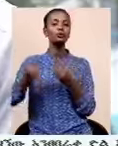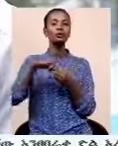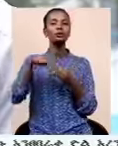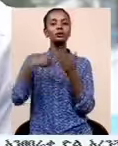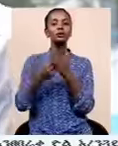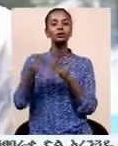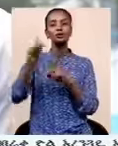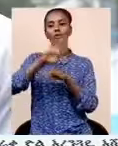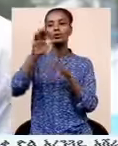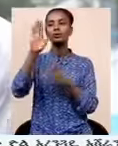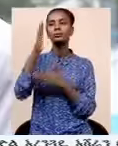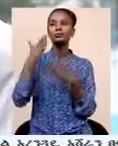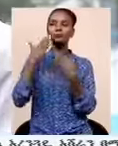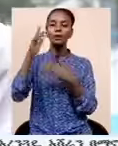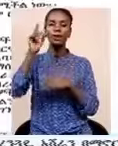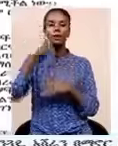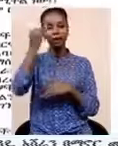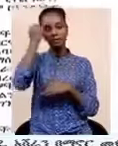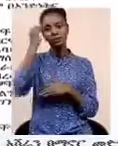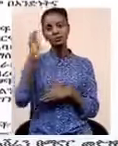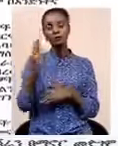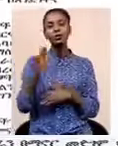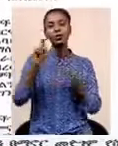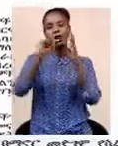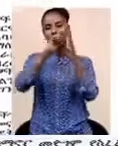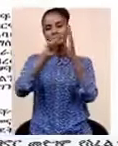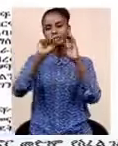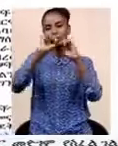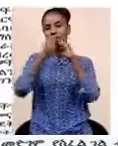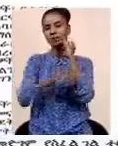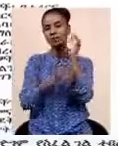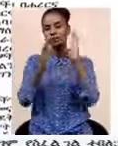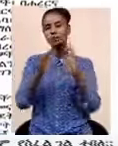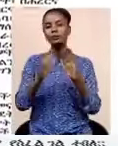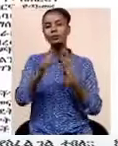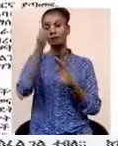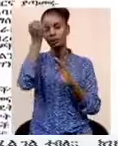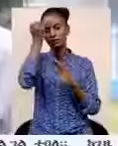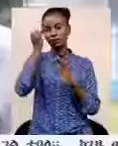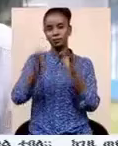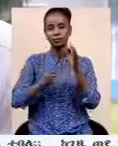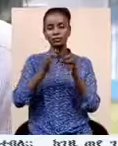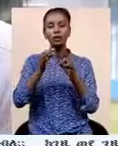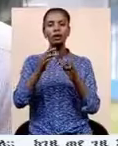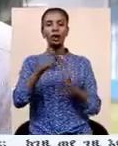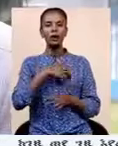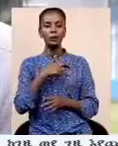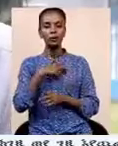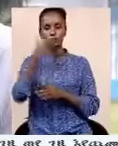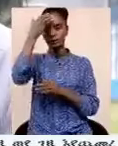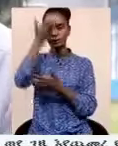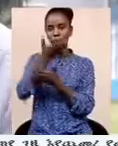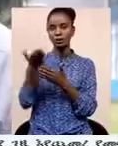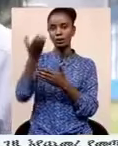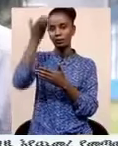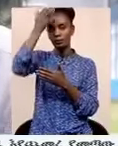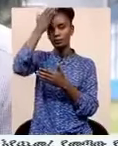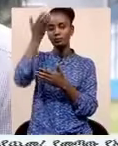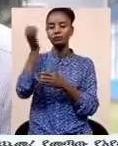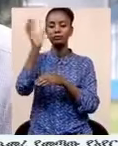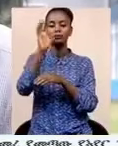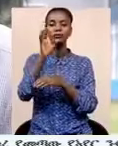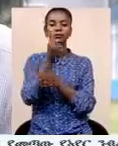ህዝቡ ሁሉ እግዚአብሔር ማመስገን አለበት የሚል ሀሳብ ያለው ይመስል። የአንቀጹን መሰረታዊ ጽንሰ ሀሳብም አብራርተዋል። ሃይማኖት በመንግስት ጉዳይ፣ መንግስት በሃይማኖት